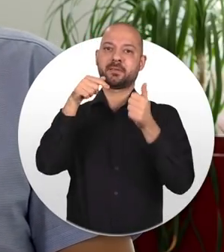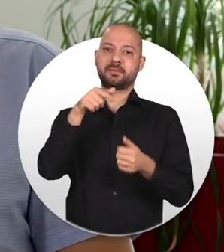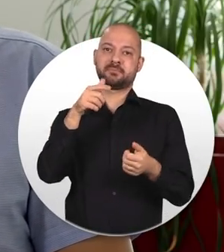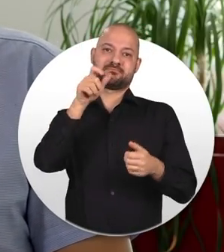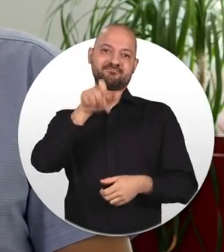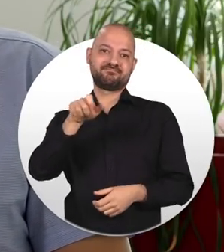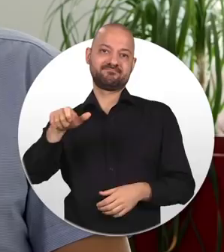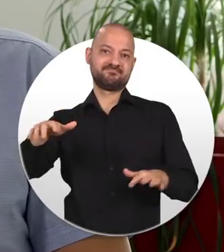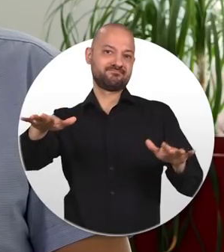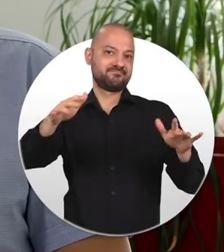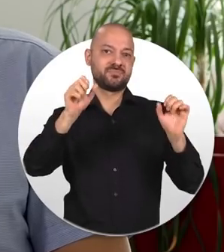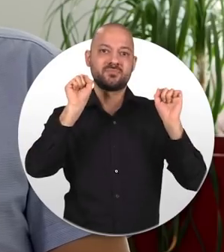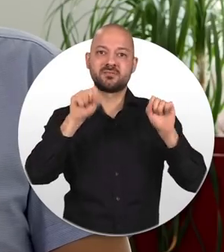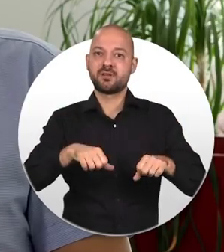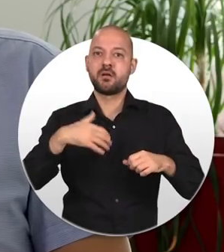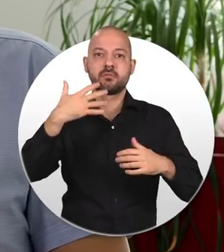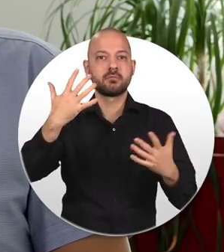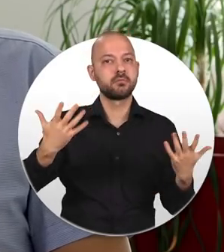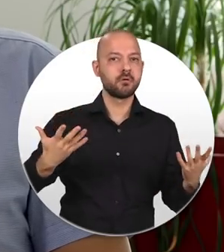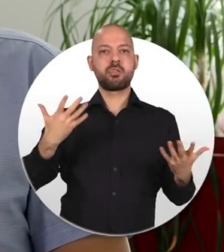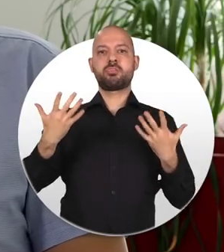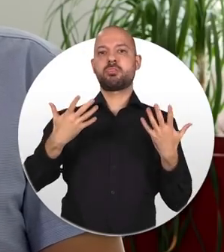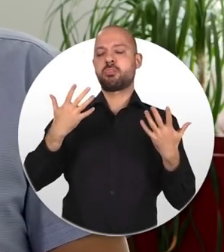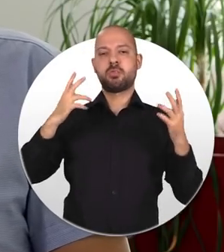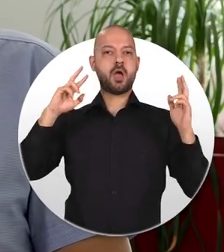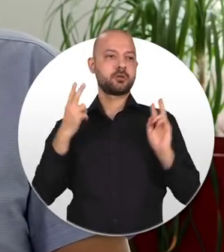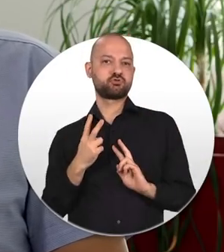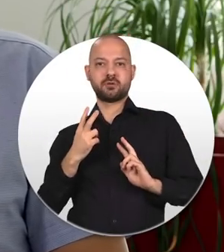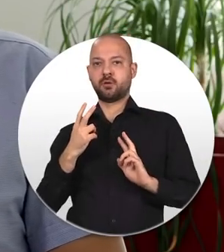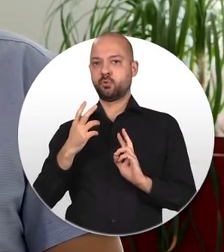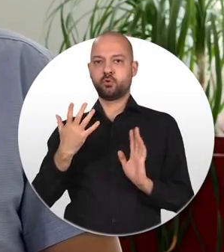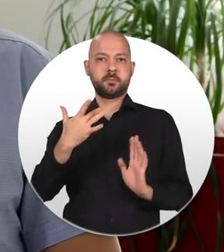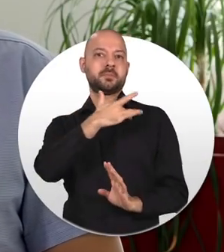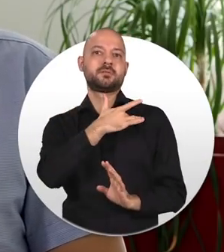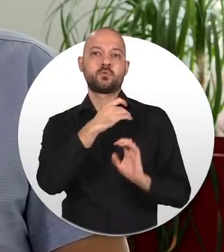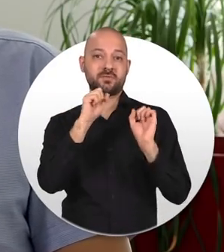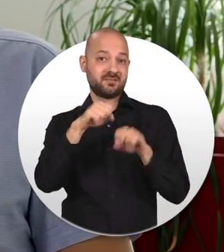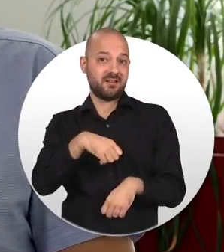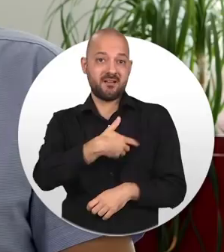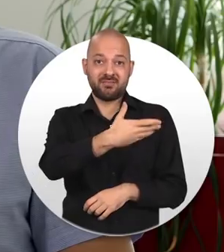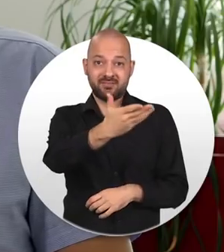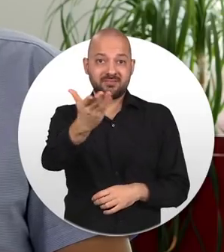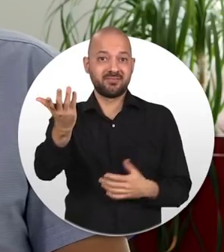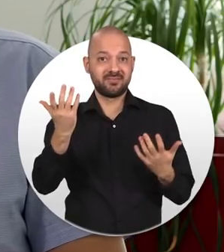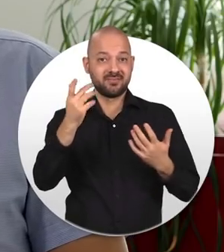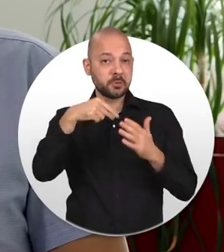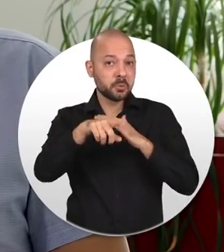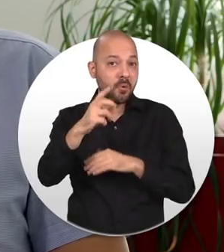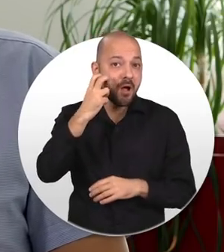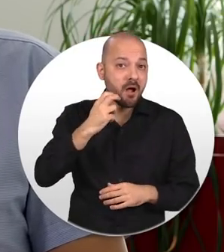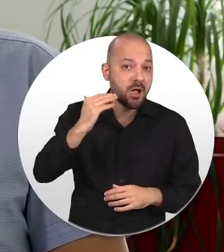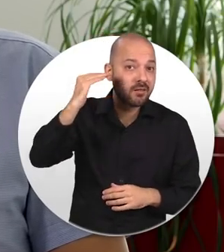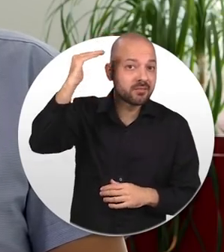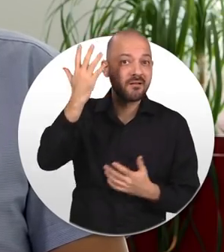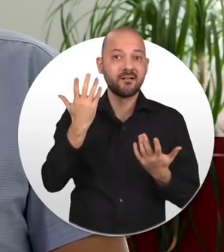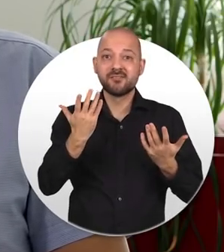Jeder wird an seinem Leben eine zeitlich begrenzte oder permanente Einschränkung erleben. Und